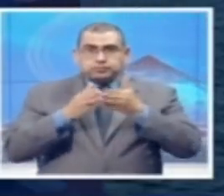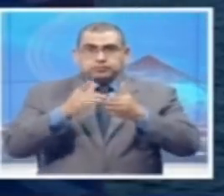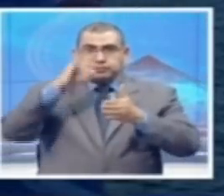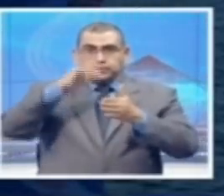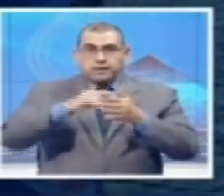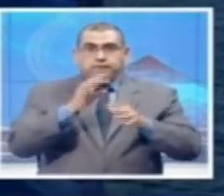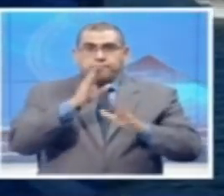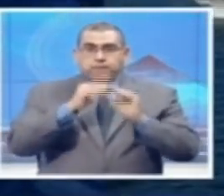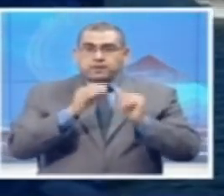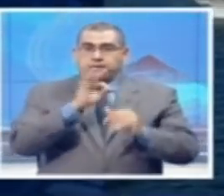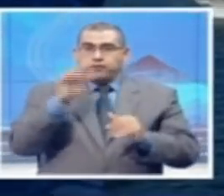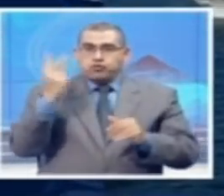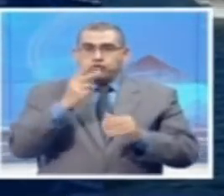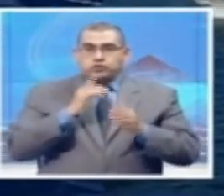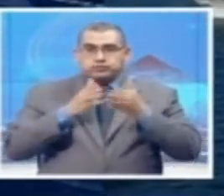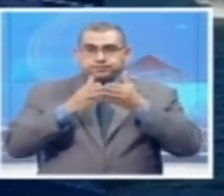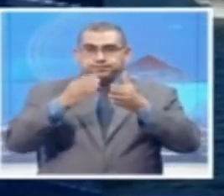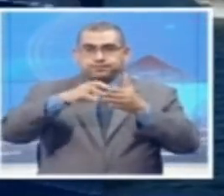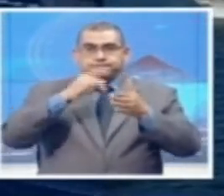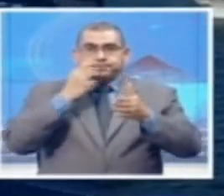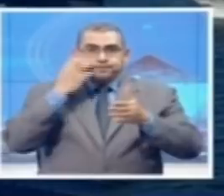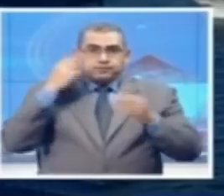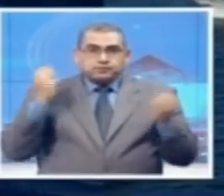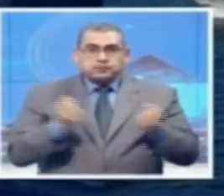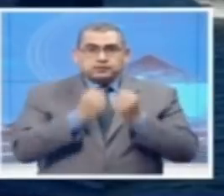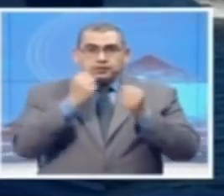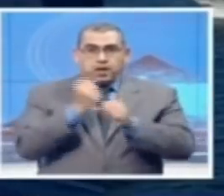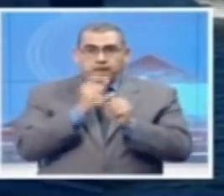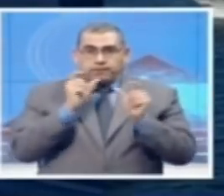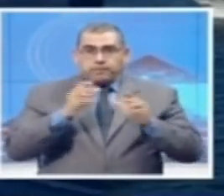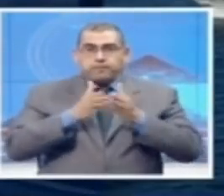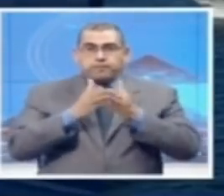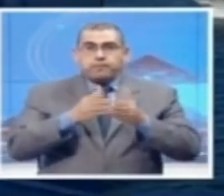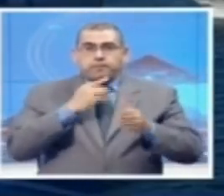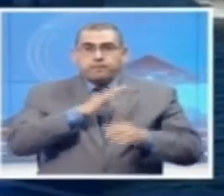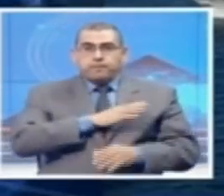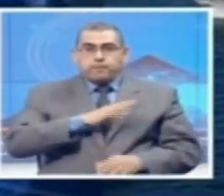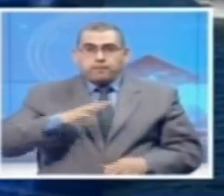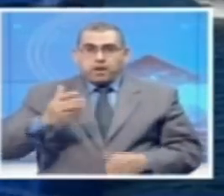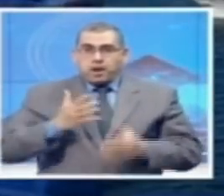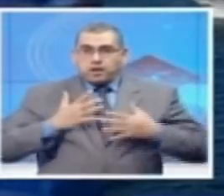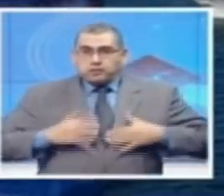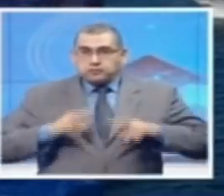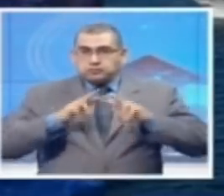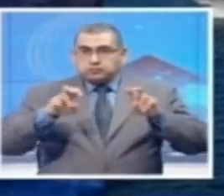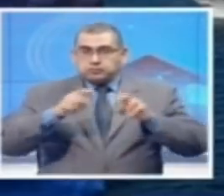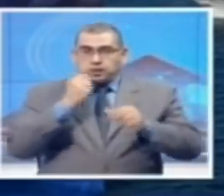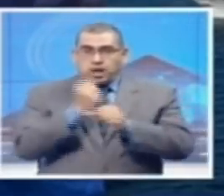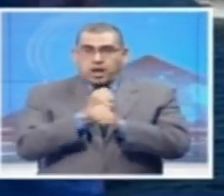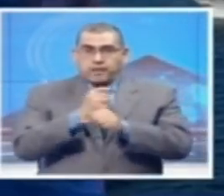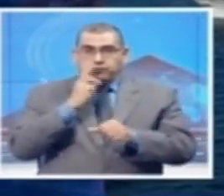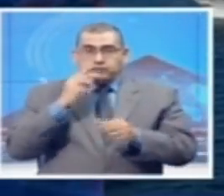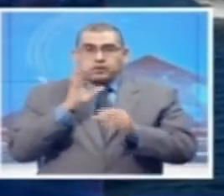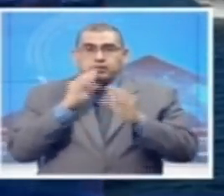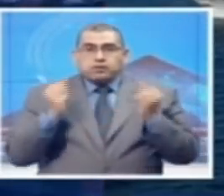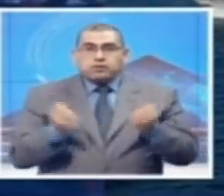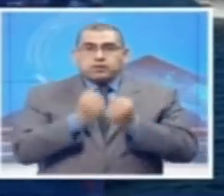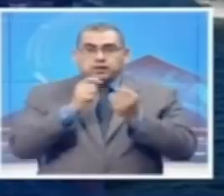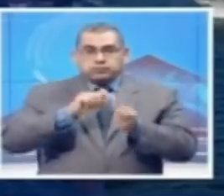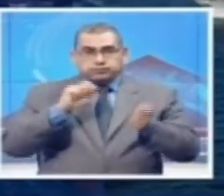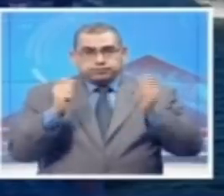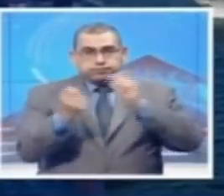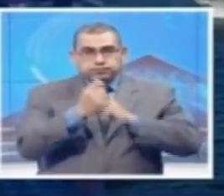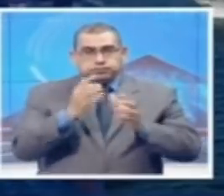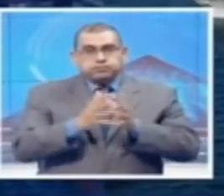والفرنسية المصاحبة، وأيضا التدريب على تنفيذ إجراءات الأمن البحري بمناطق العمل. تعكس تلك التدريبات مدى التطور